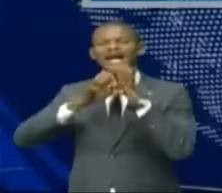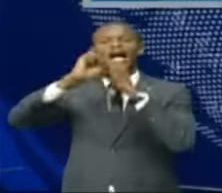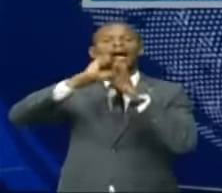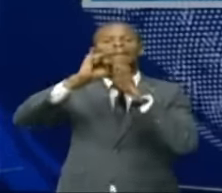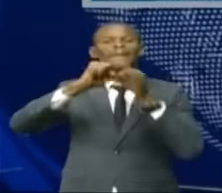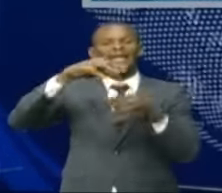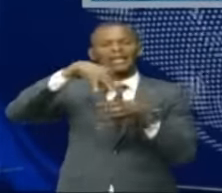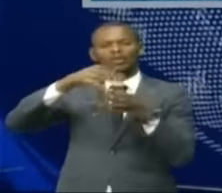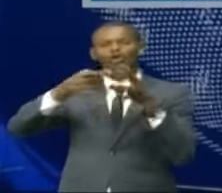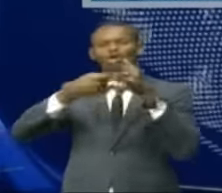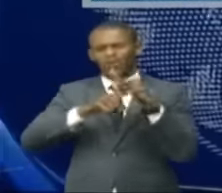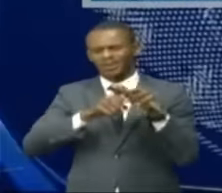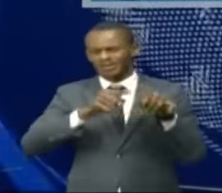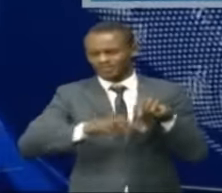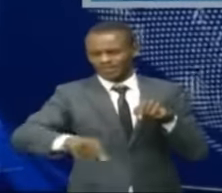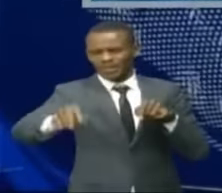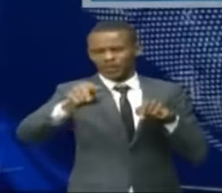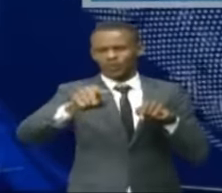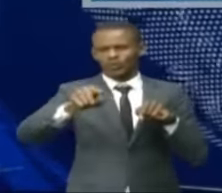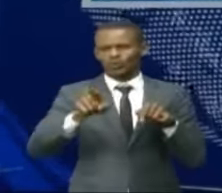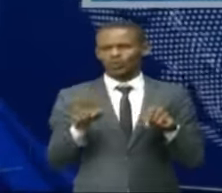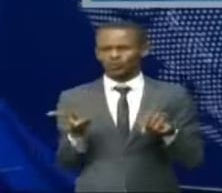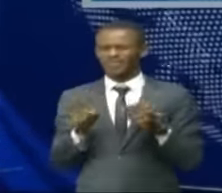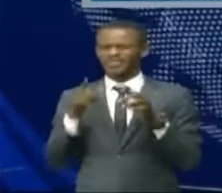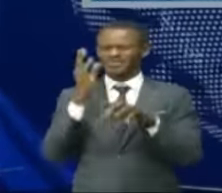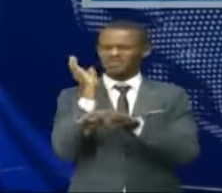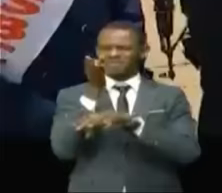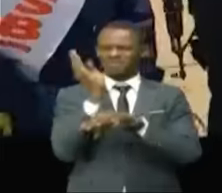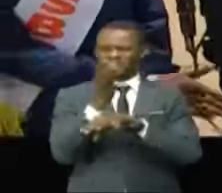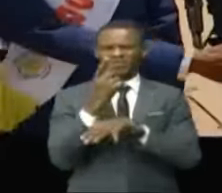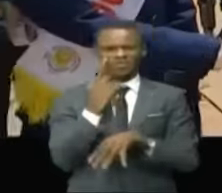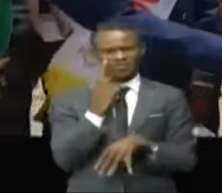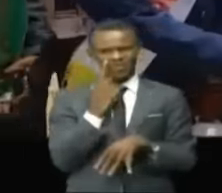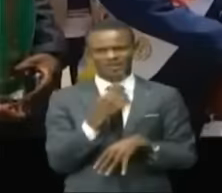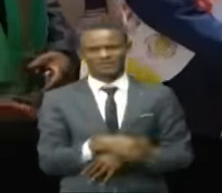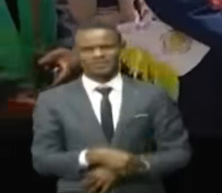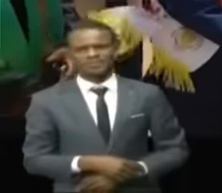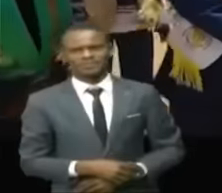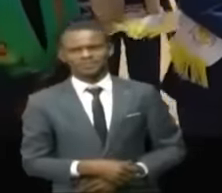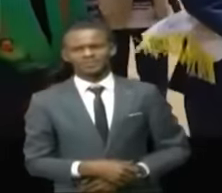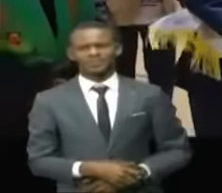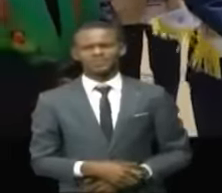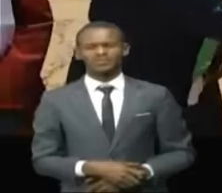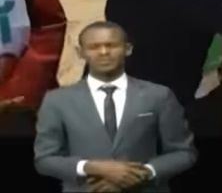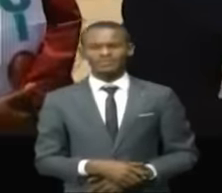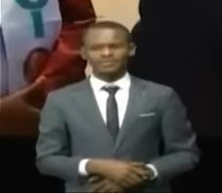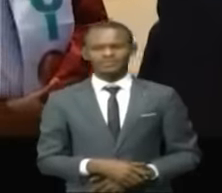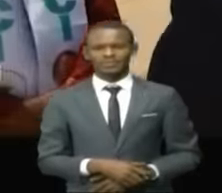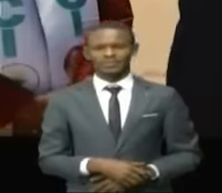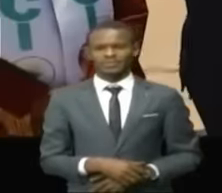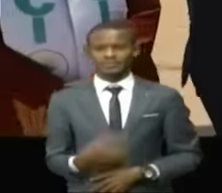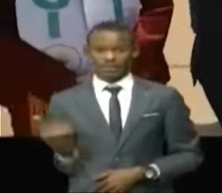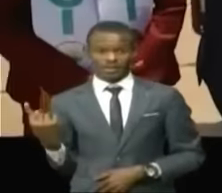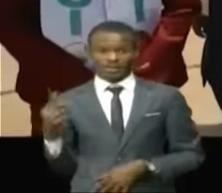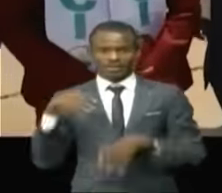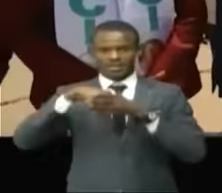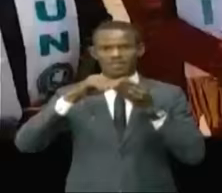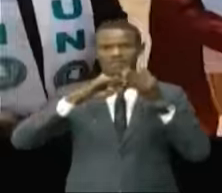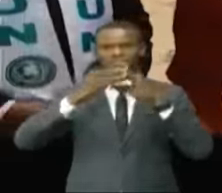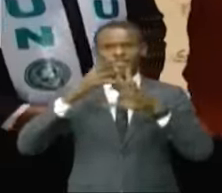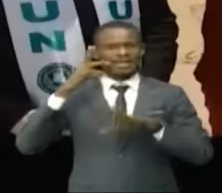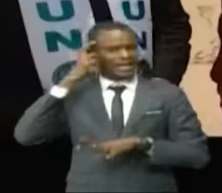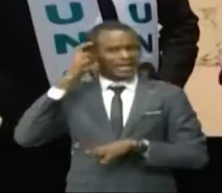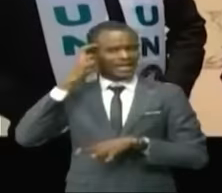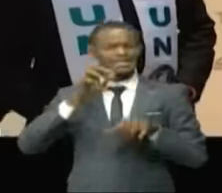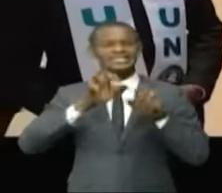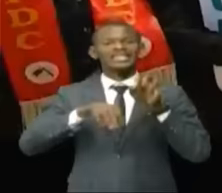Il s'agit ici d'un meeting tenu sur place vendredi. Robert Ndaye. Née de vulgarisation de la charte de l'Union sacrée de la Nation dans la ville de Kananga, le secrétaire